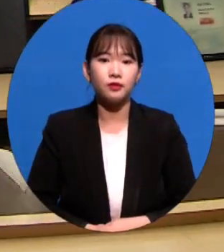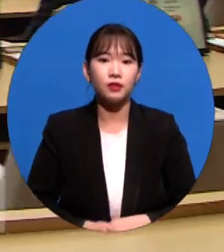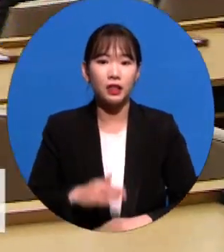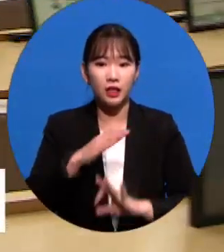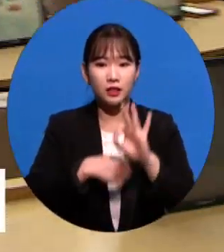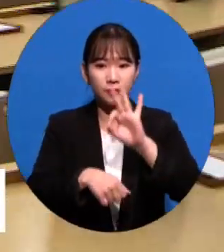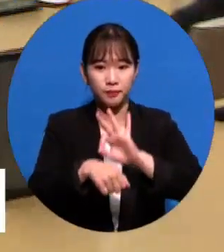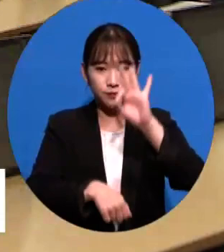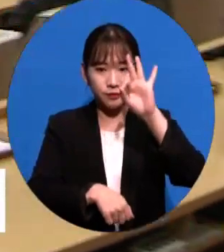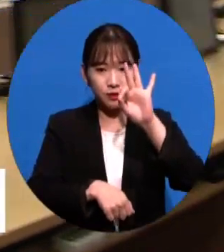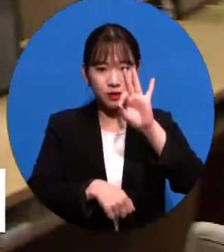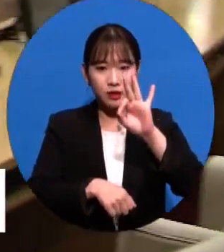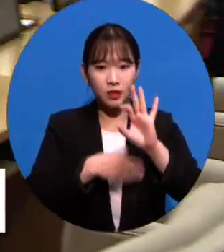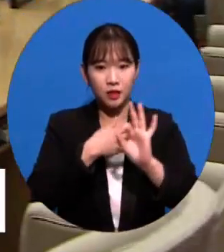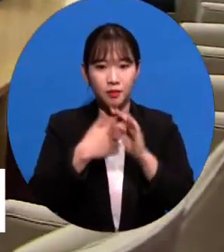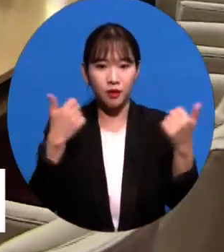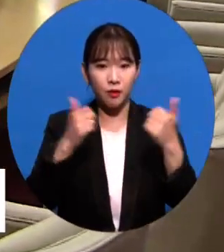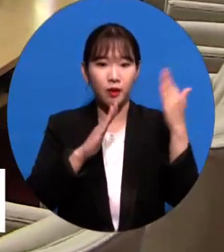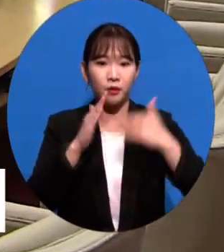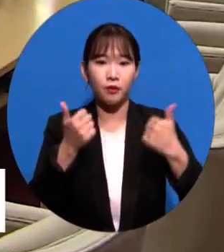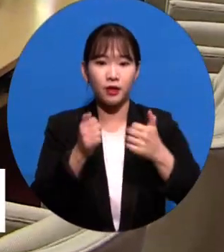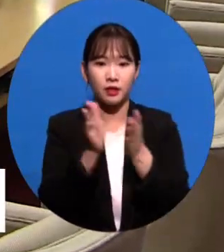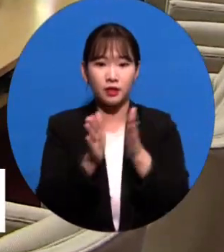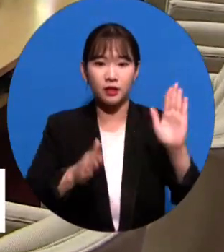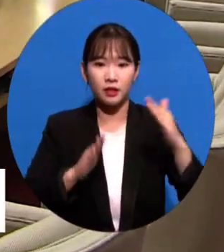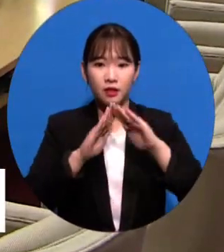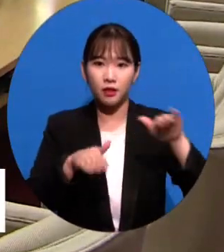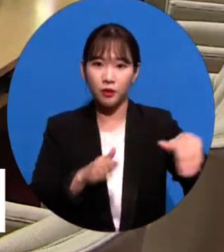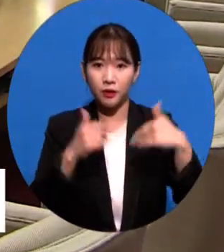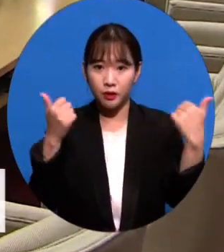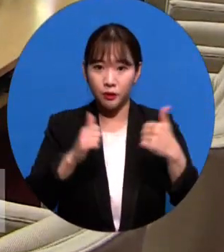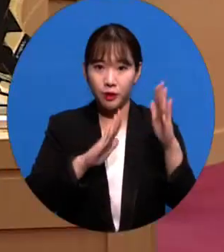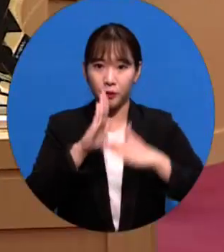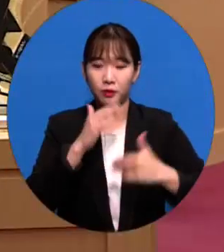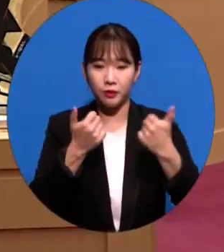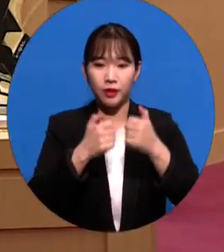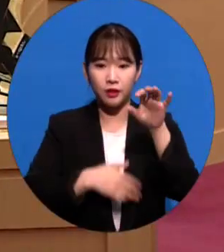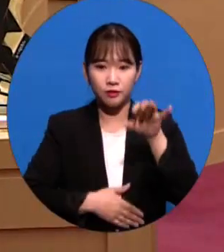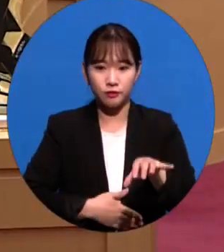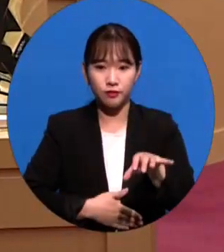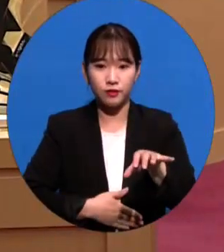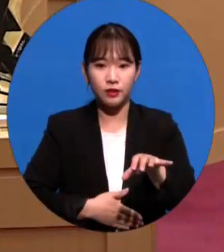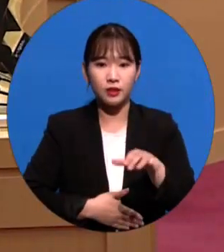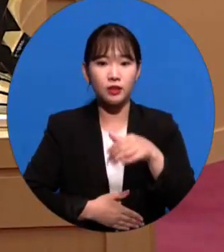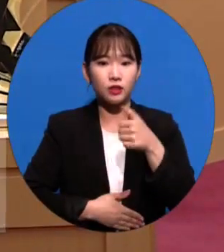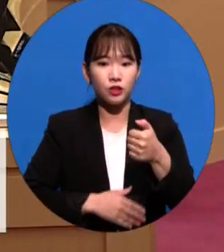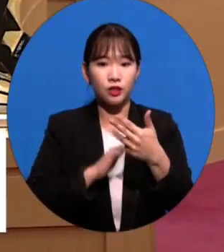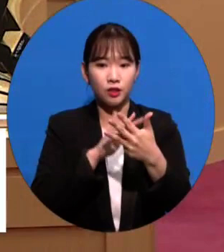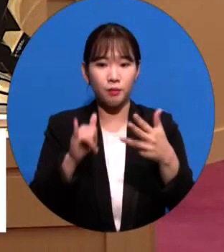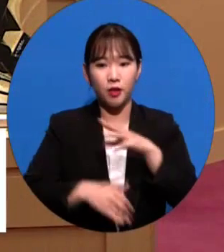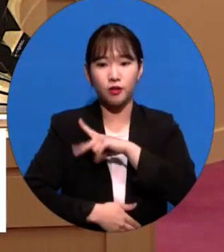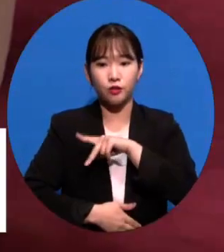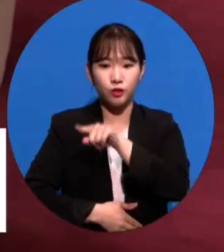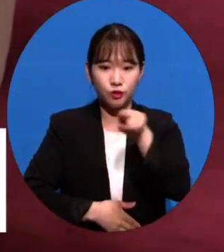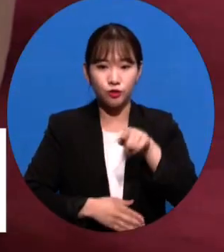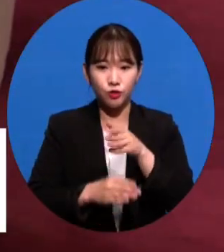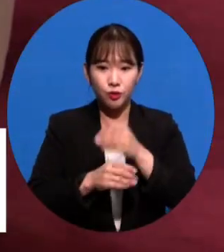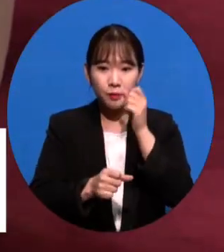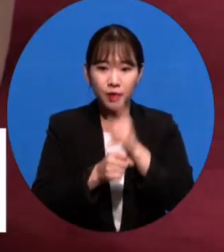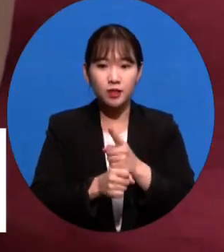오전 10시 임시회 본회의가 열린 전남도의회 본회의장. 58명의 의원 가운데